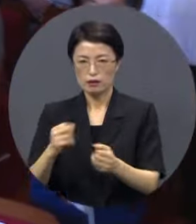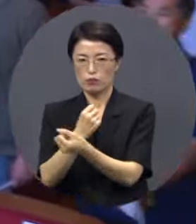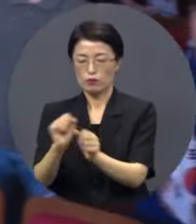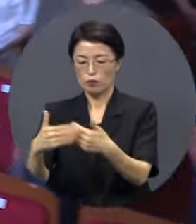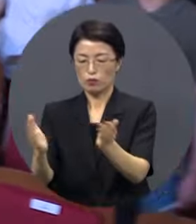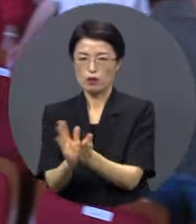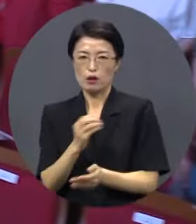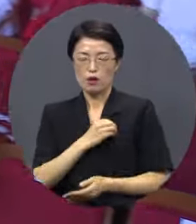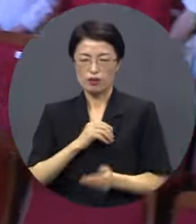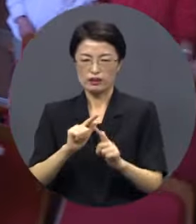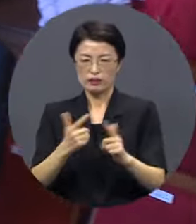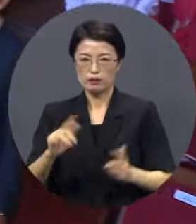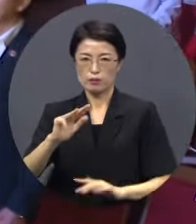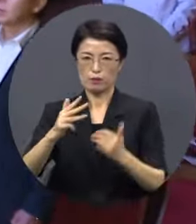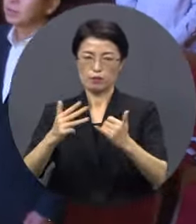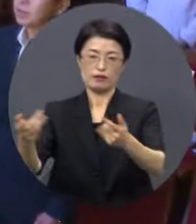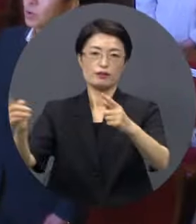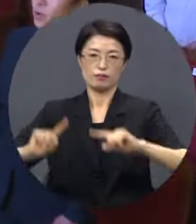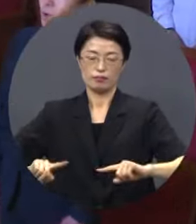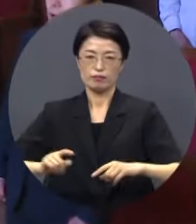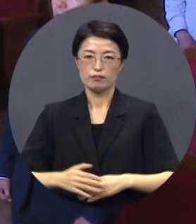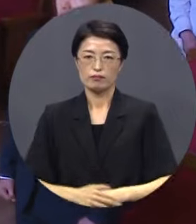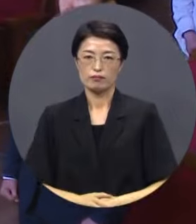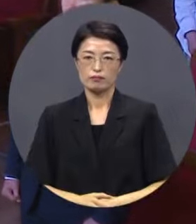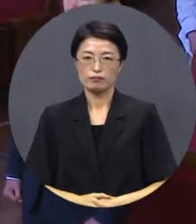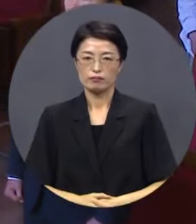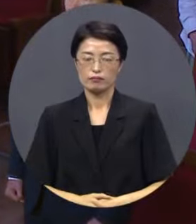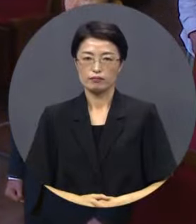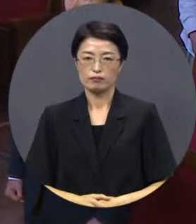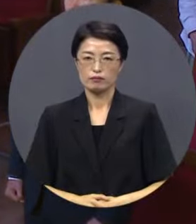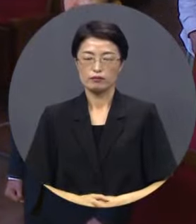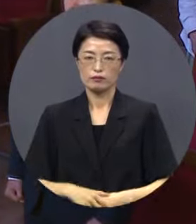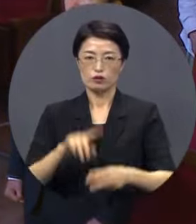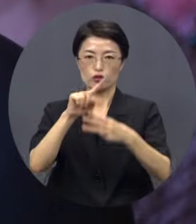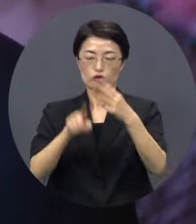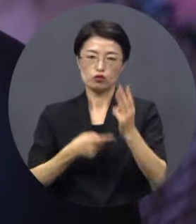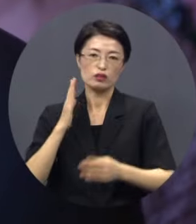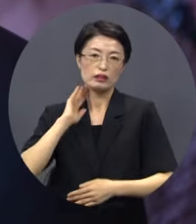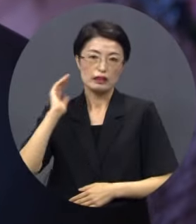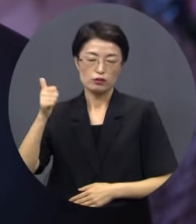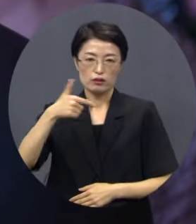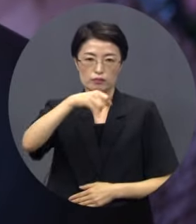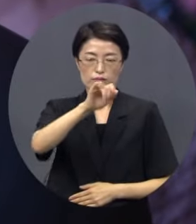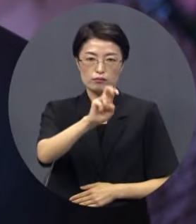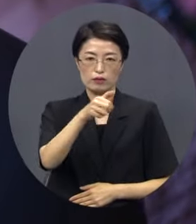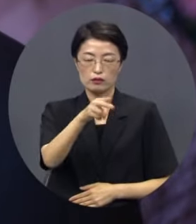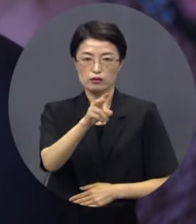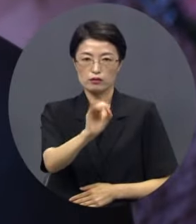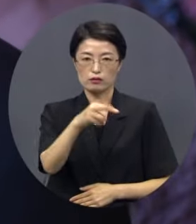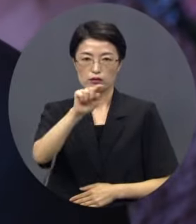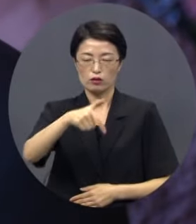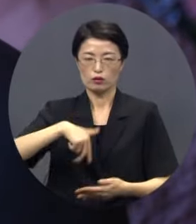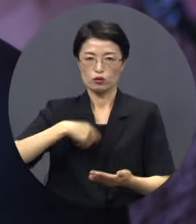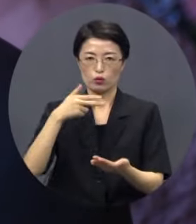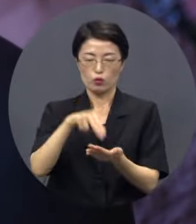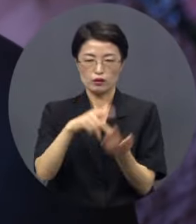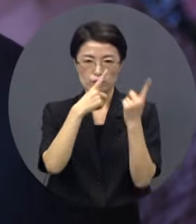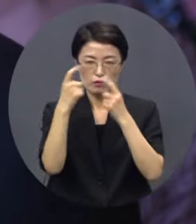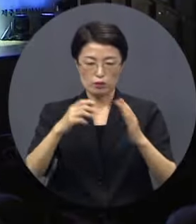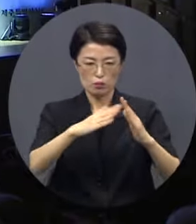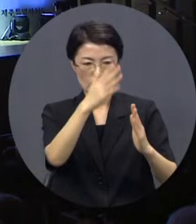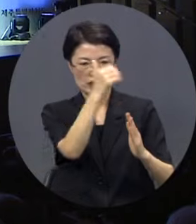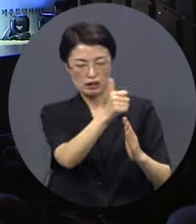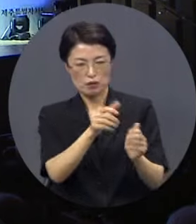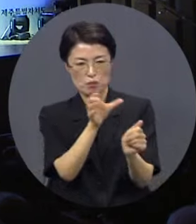명이 참석한 가운데 열렸습니다. 윤석열 대통령의 김영석 독립기념관장 임명에 반발해